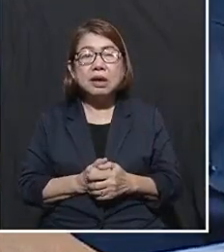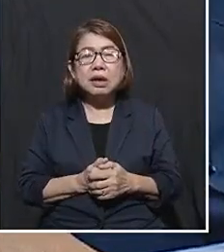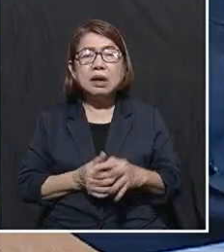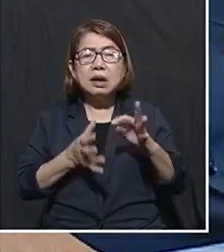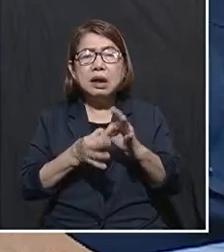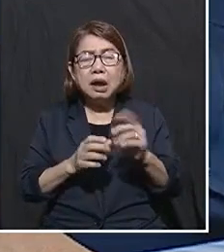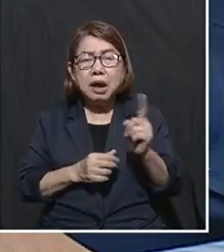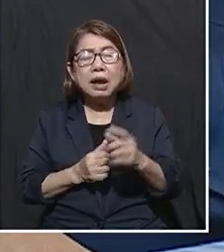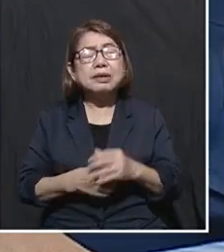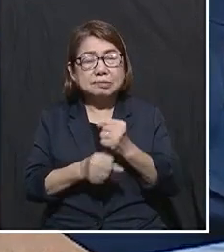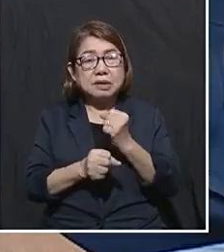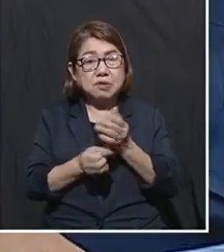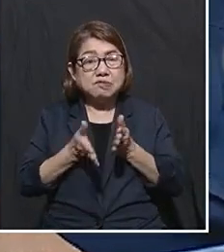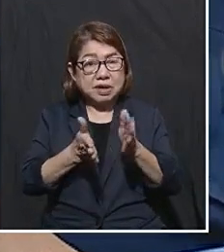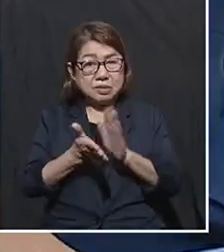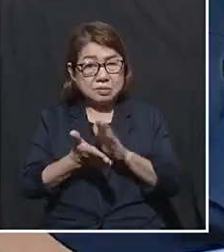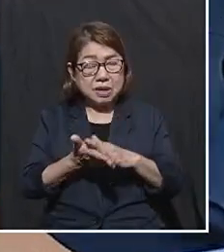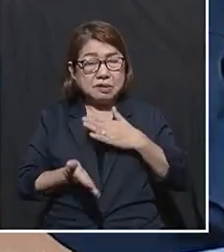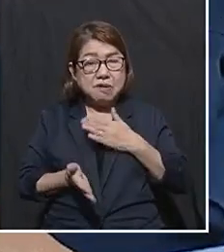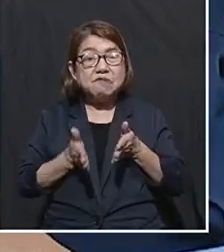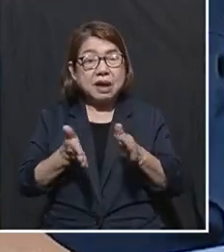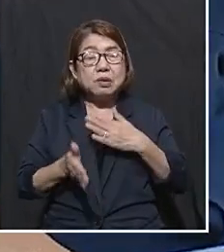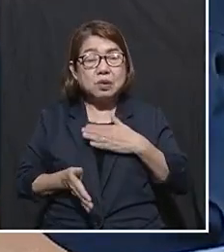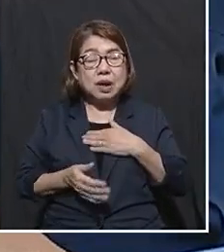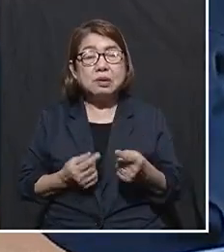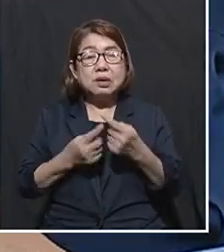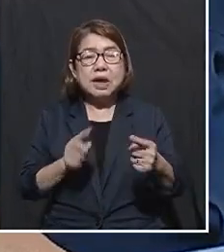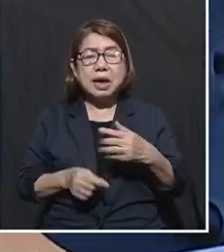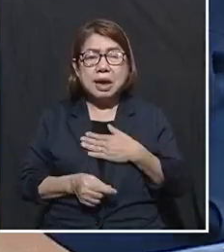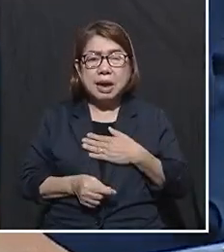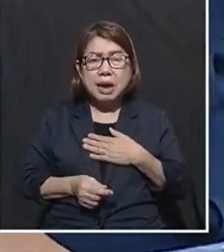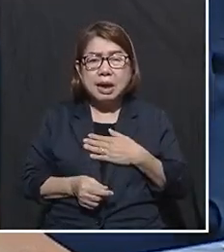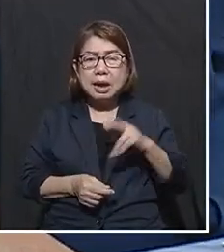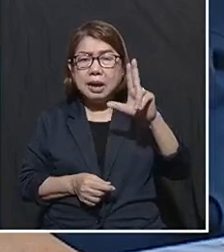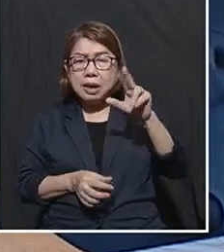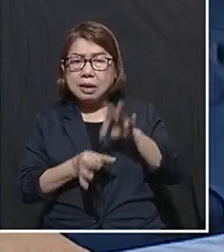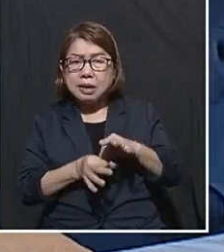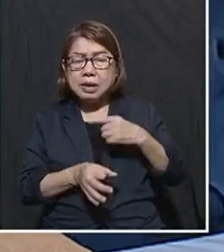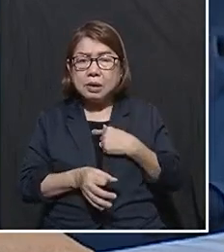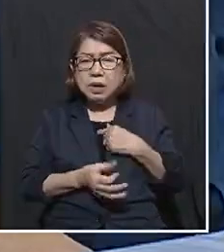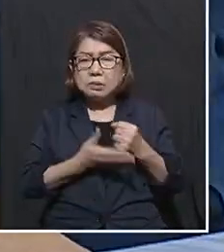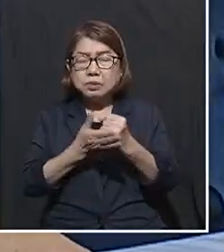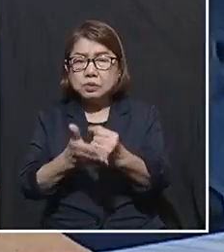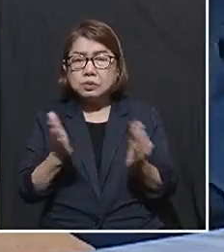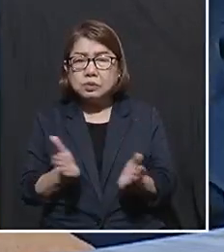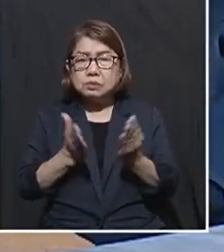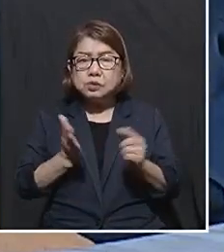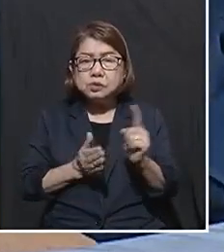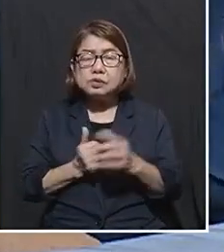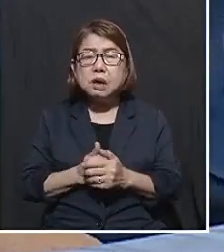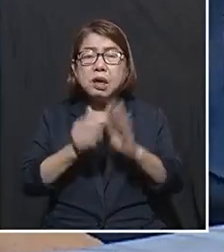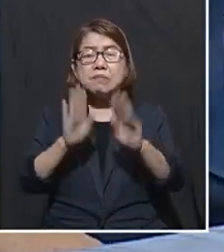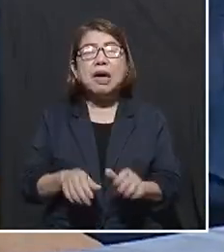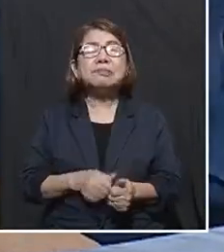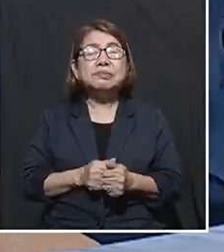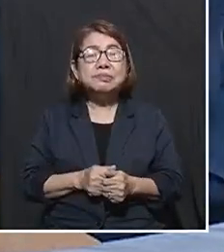นะครับทีนี้ในฐานะของผู้พิการที่จะเข้าไปช่วยในการที่จะสนับสนุนหรือว่าช่วยในเชิงของ